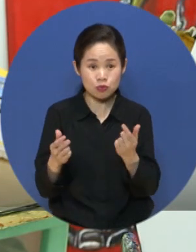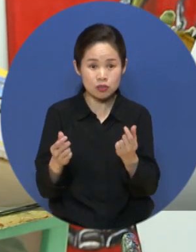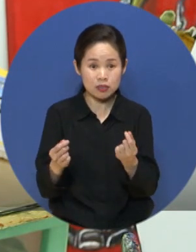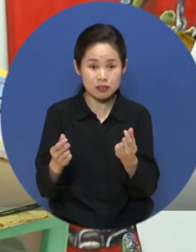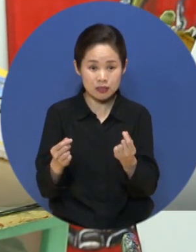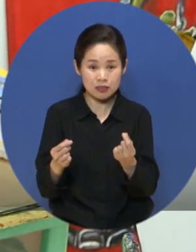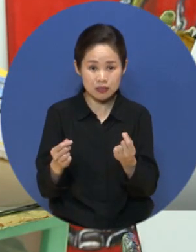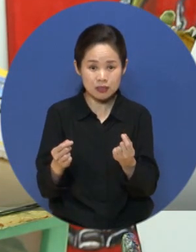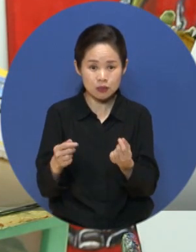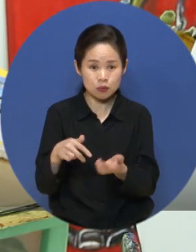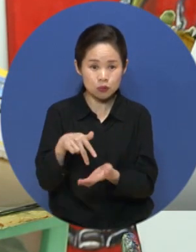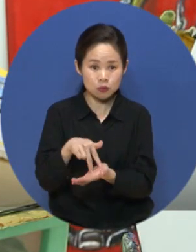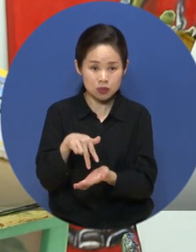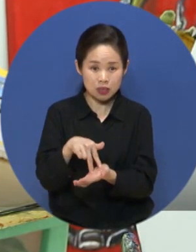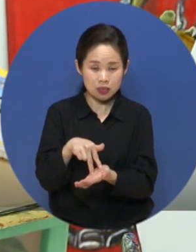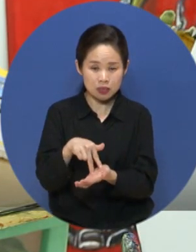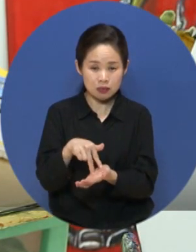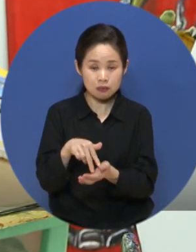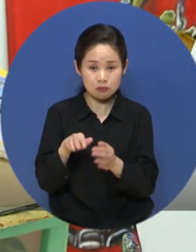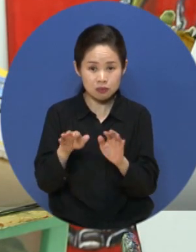존재였습니다.